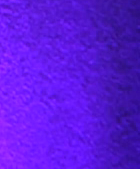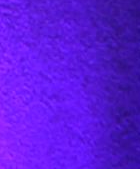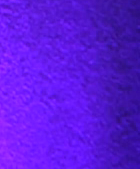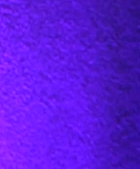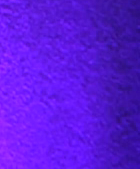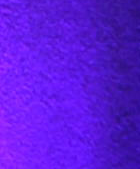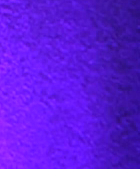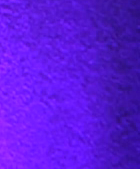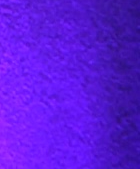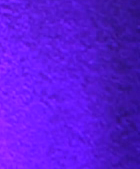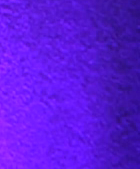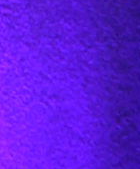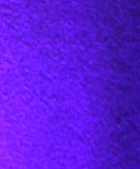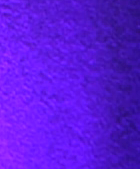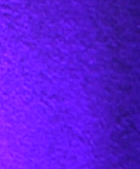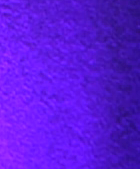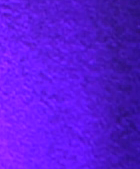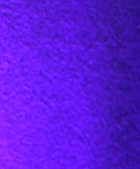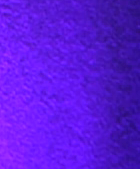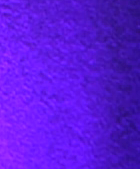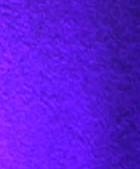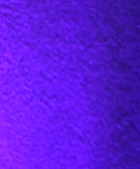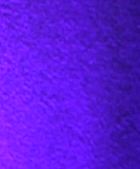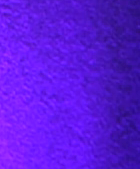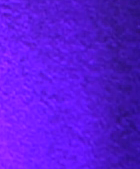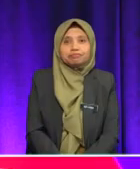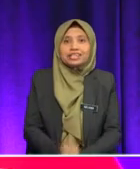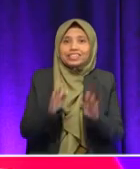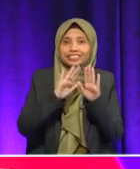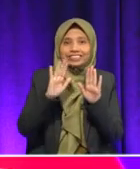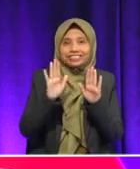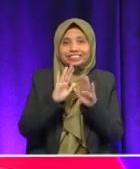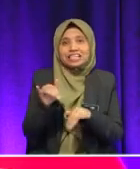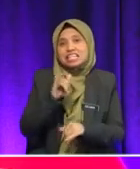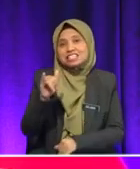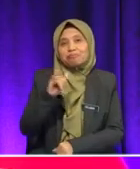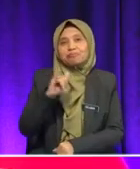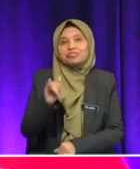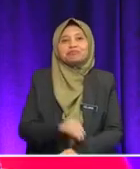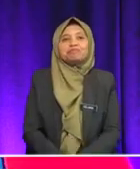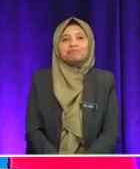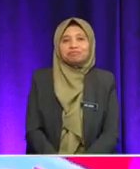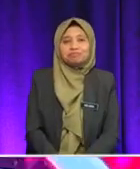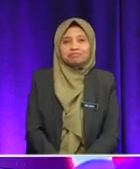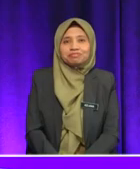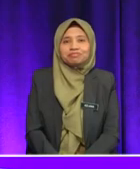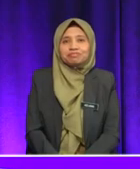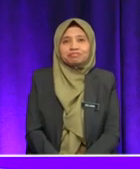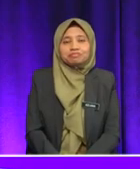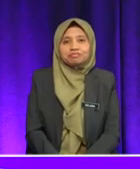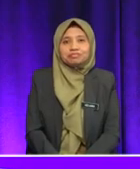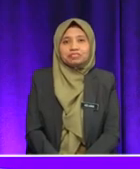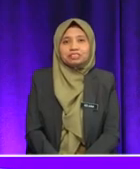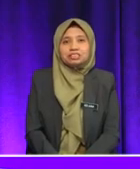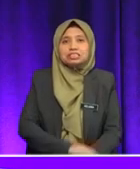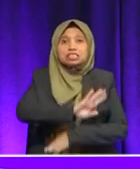khas Jalan pil wilayah Persekutuan Kuala Lumpur terima pertama kami pada hari ini Oke baiklah